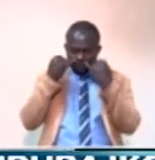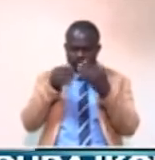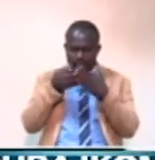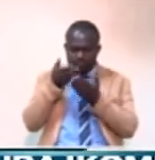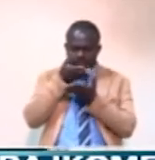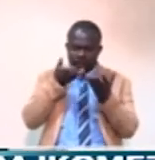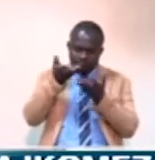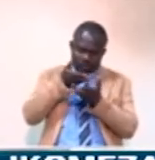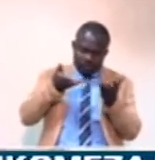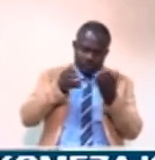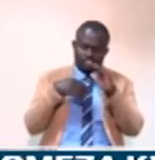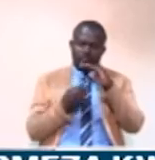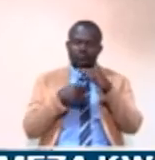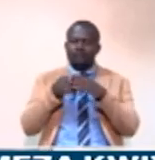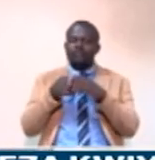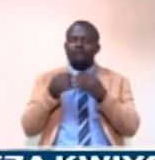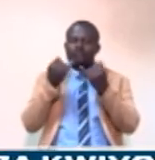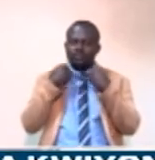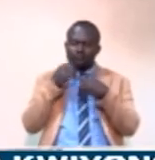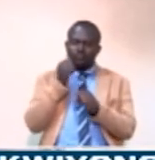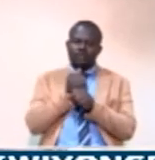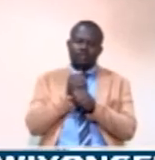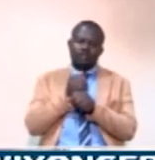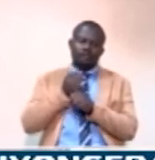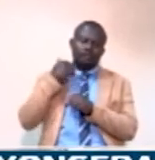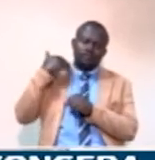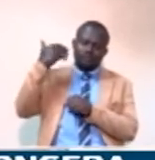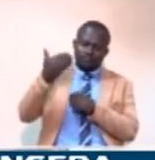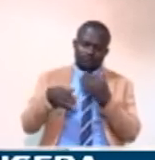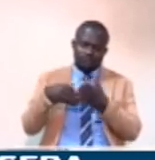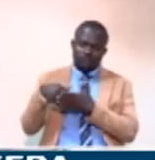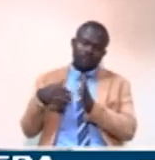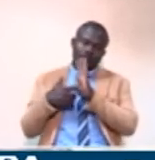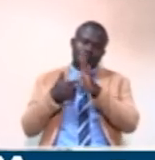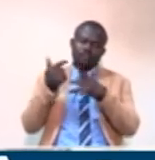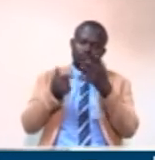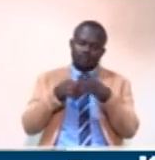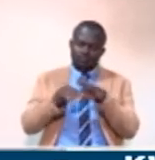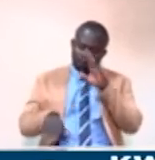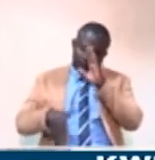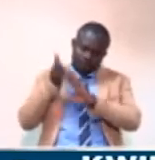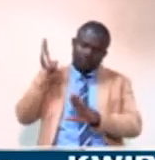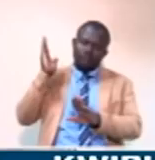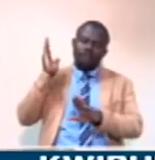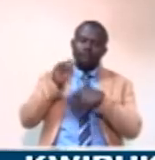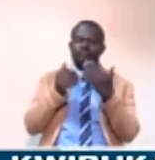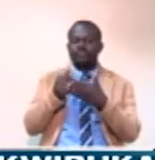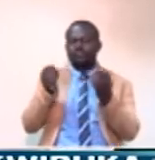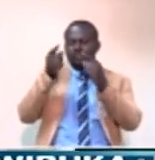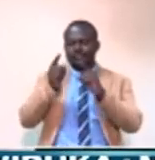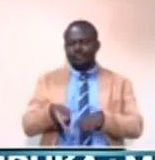station bakambura icyakorwa, bambura imfura, banyaruka rwose mu maguru mashya cyane. Bari